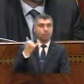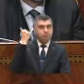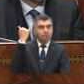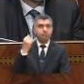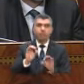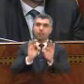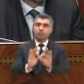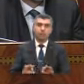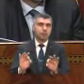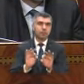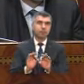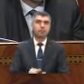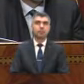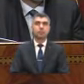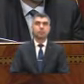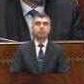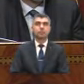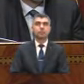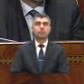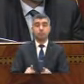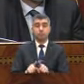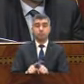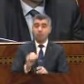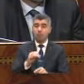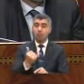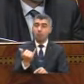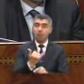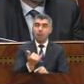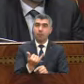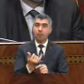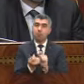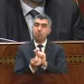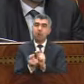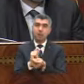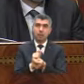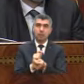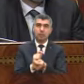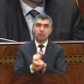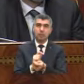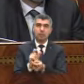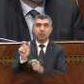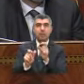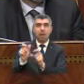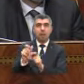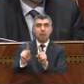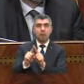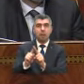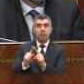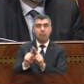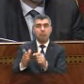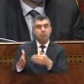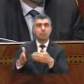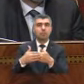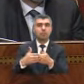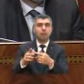نهائيا. إذن فلذلك لابد من مراجعة هذا القرار. كاين الناس اللي هما كيعتبروا الآن أنهم معتقلين في الدار البيضاء